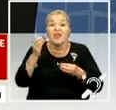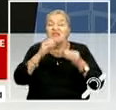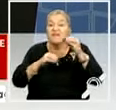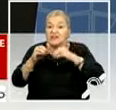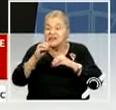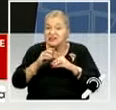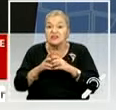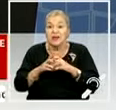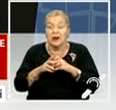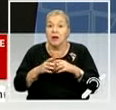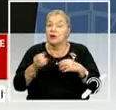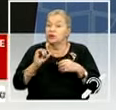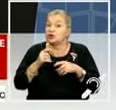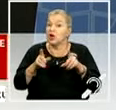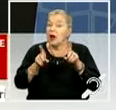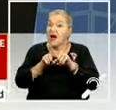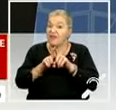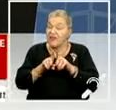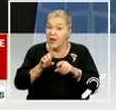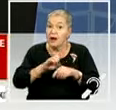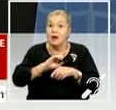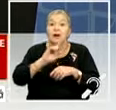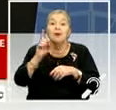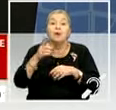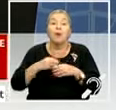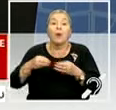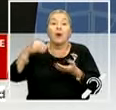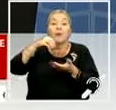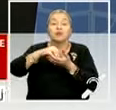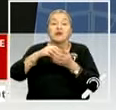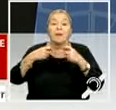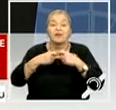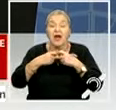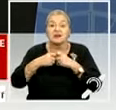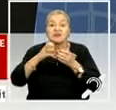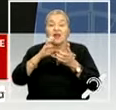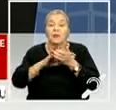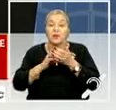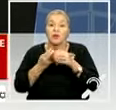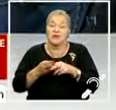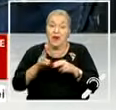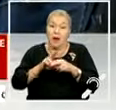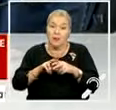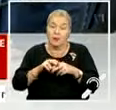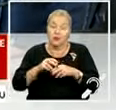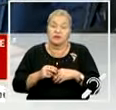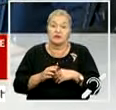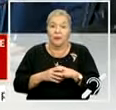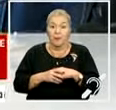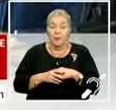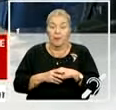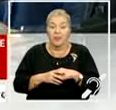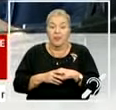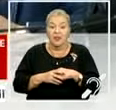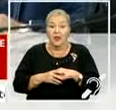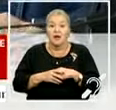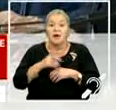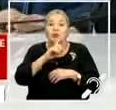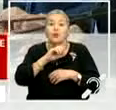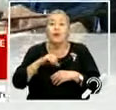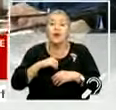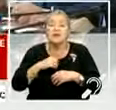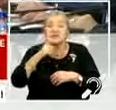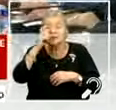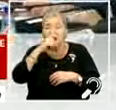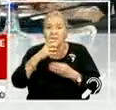investițiile și, de asemenea, nu vor fi introduse taxe și impozite noi. Nu există niciun fel de gaură la